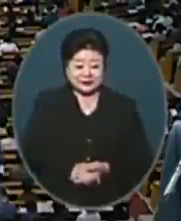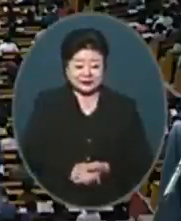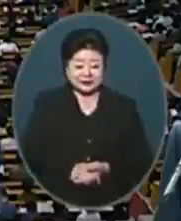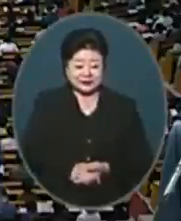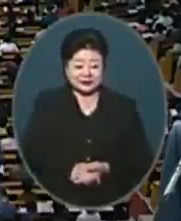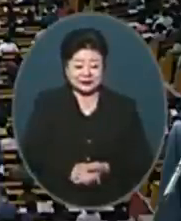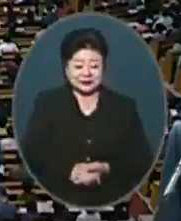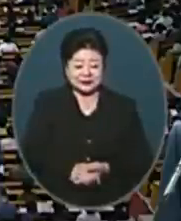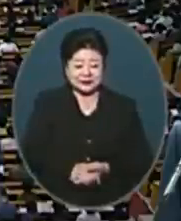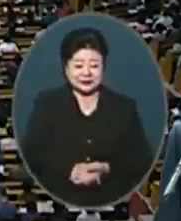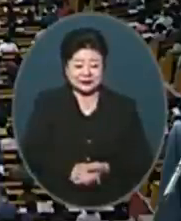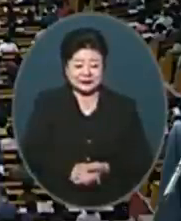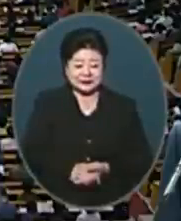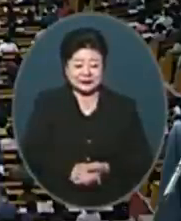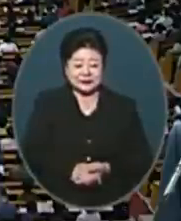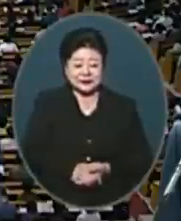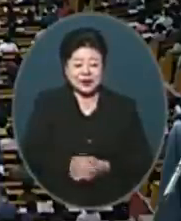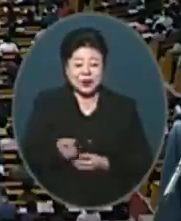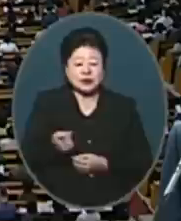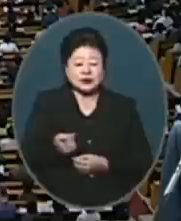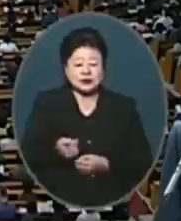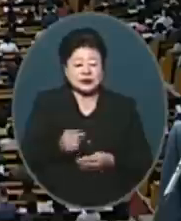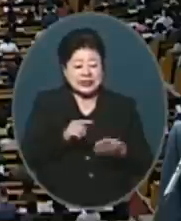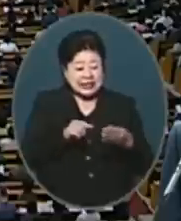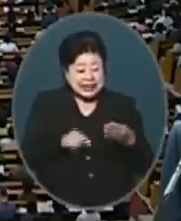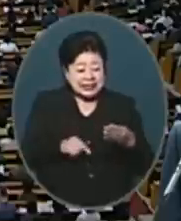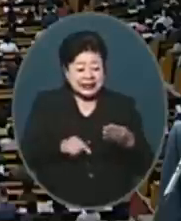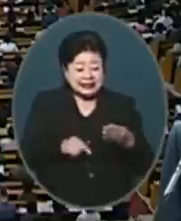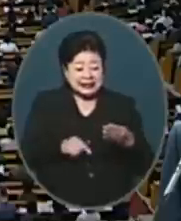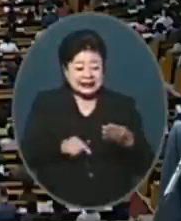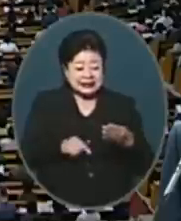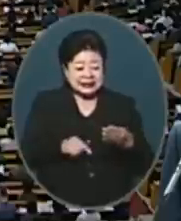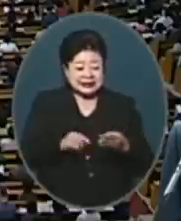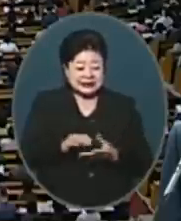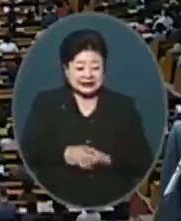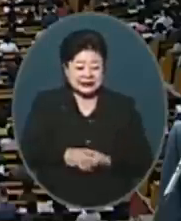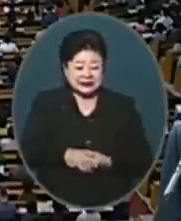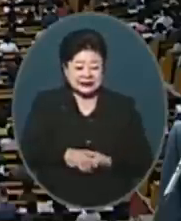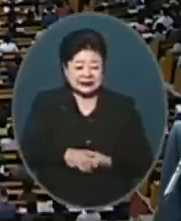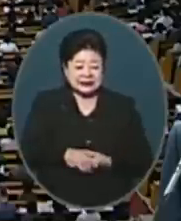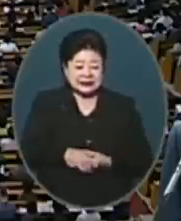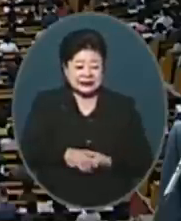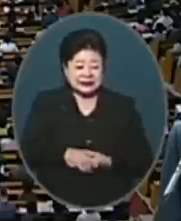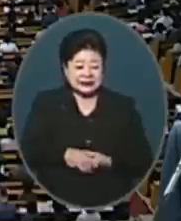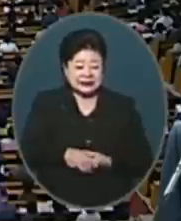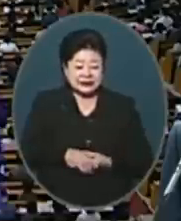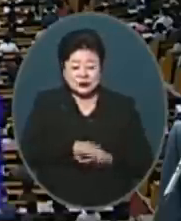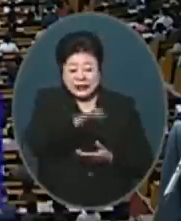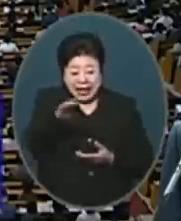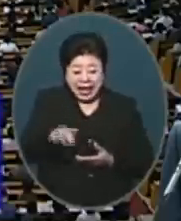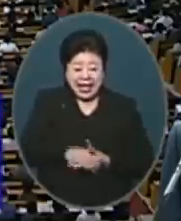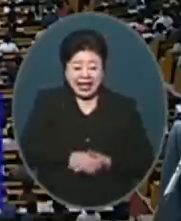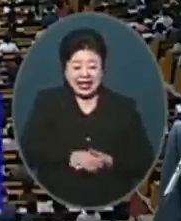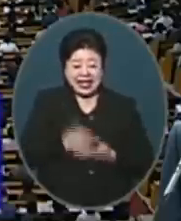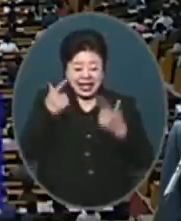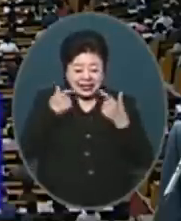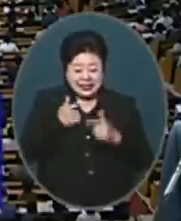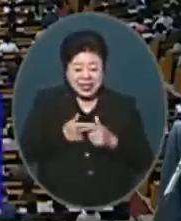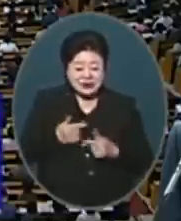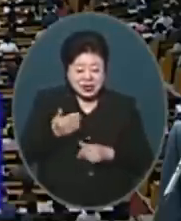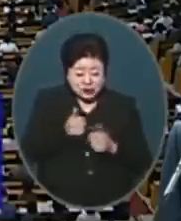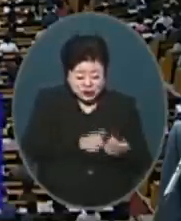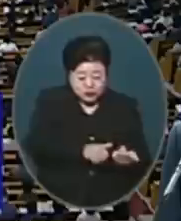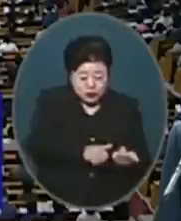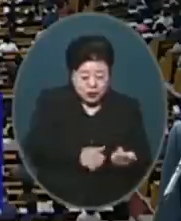일체에 되는 것은 고린도후서 4장 17절로 11절은 우리가 항상